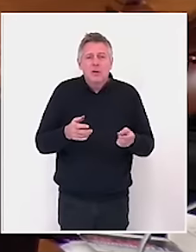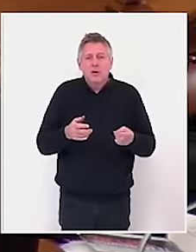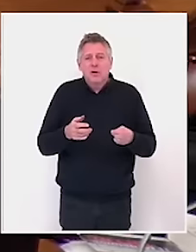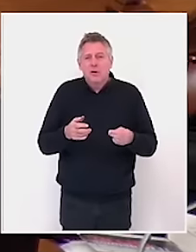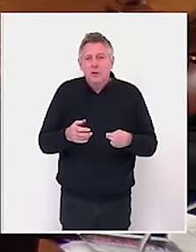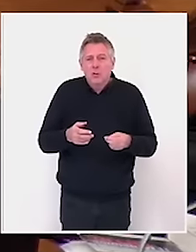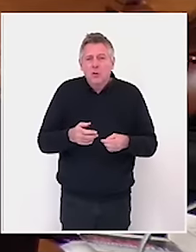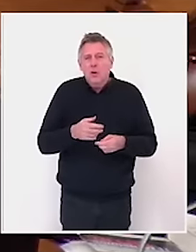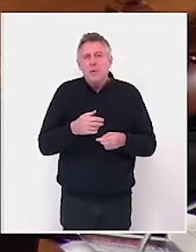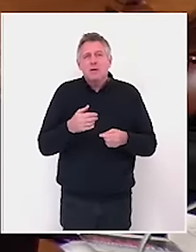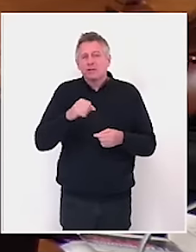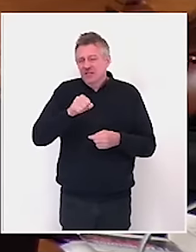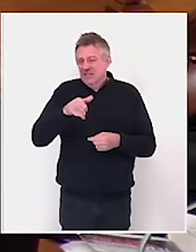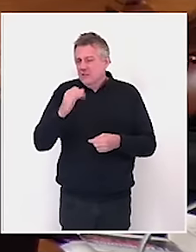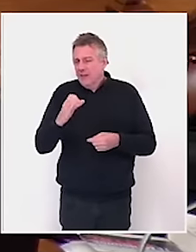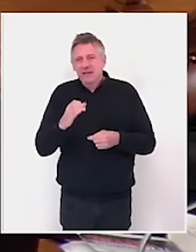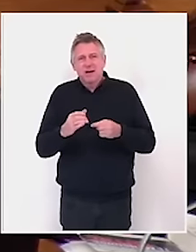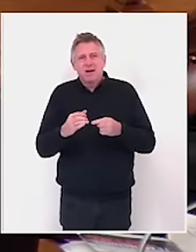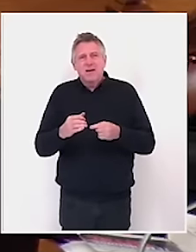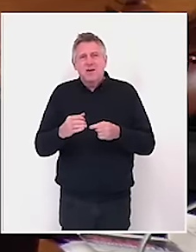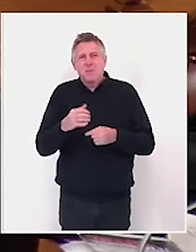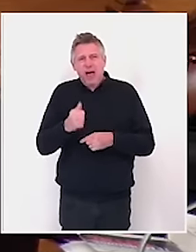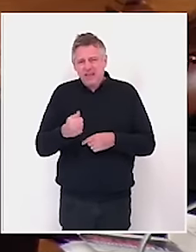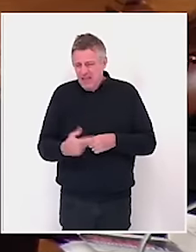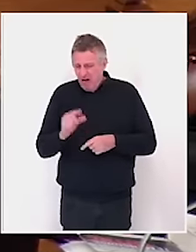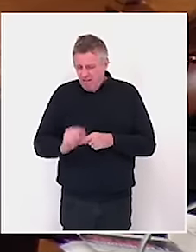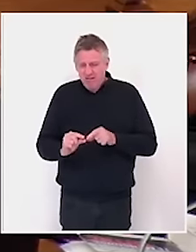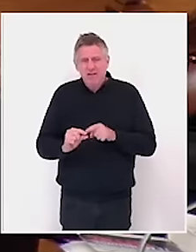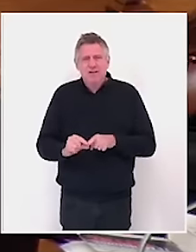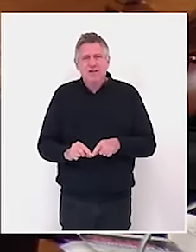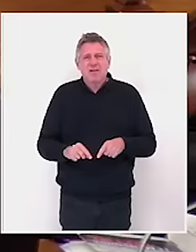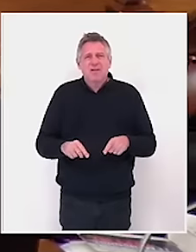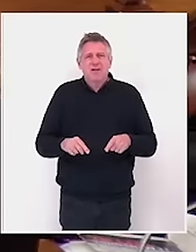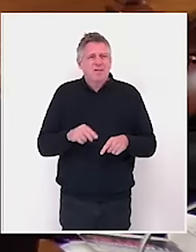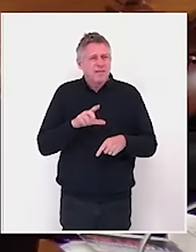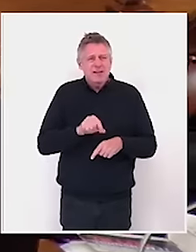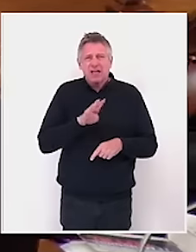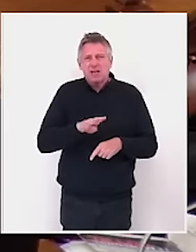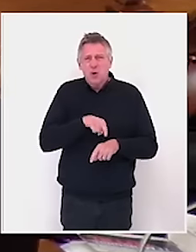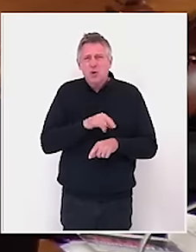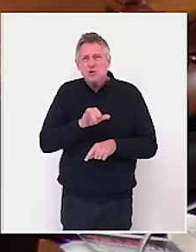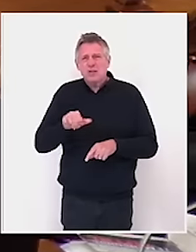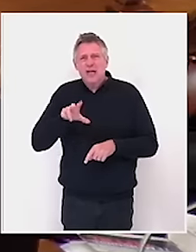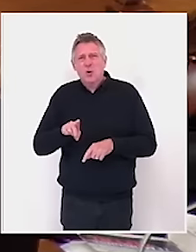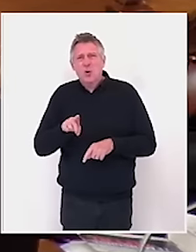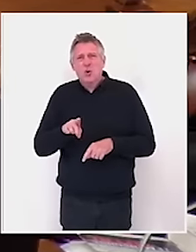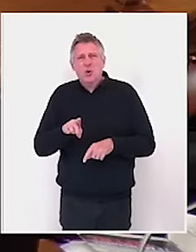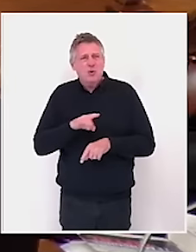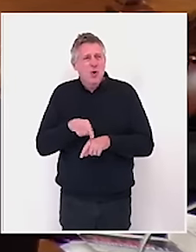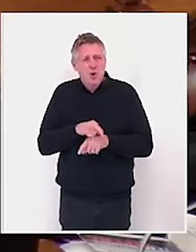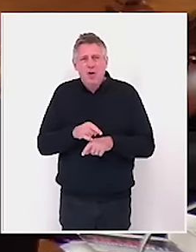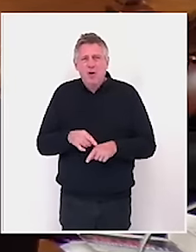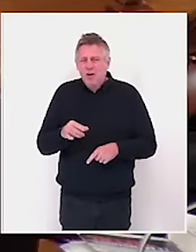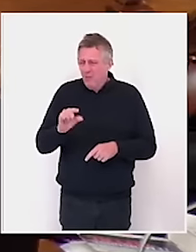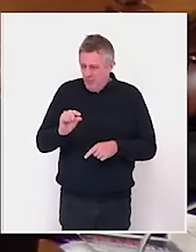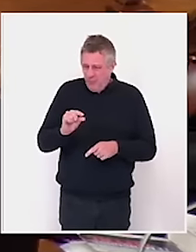à un tiers du SMIC à peu près, parce que le service civique, c'est 580 pour 24 heures jusqu'à 30 heures, je crois, avec une toute petite formation